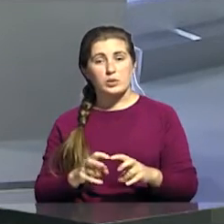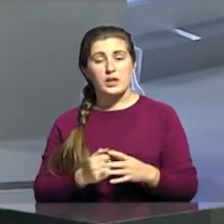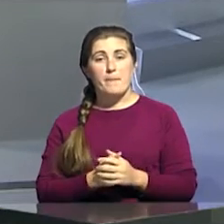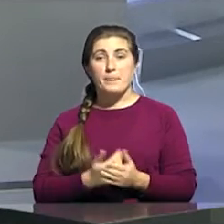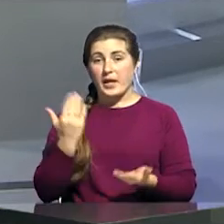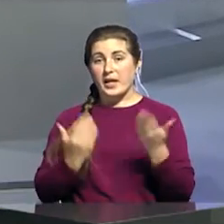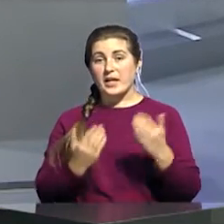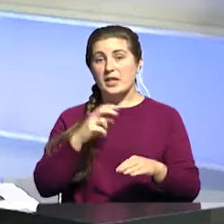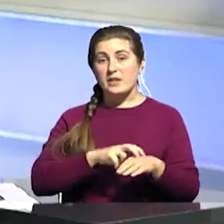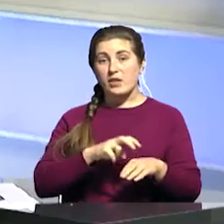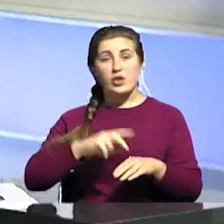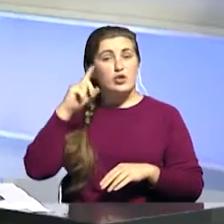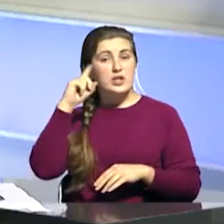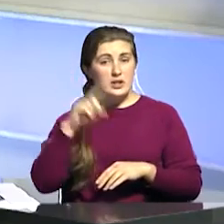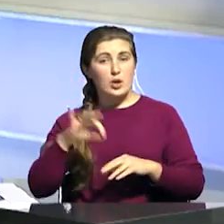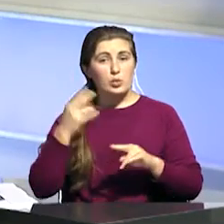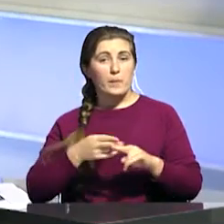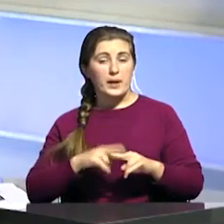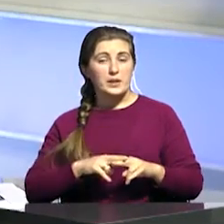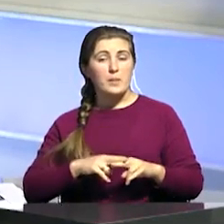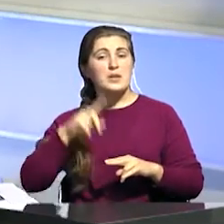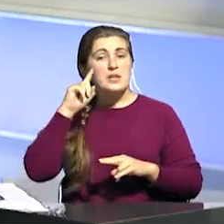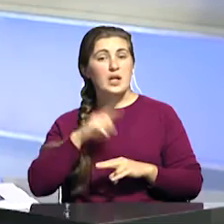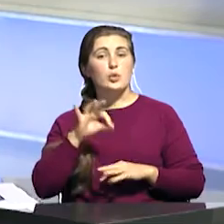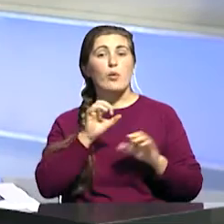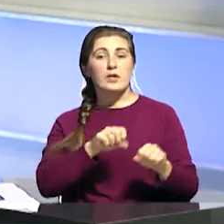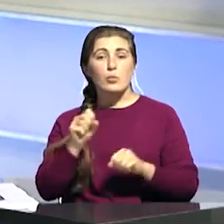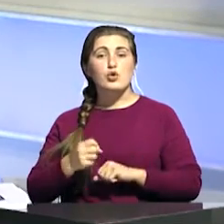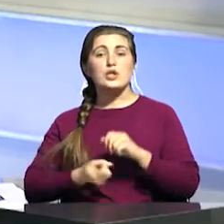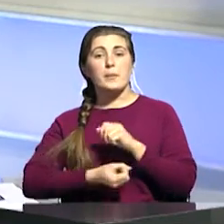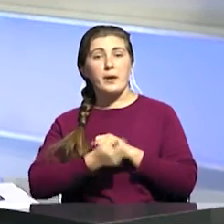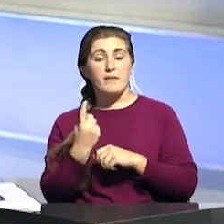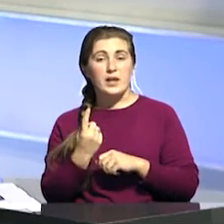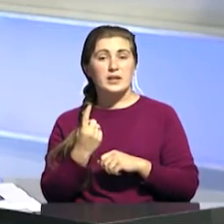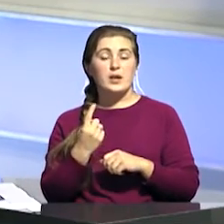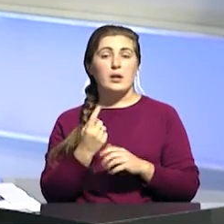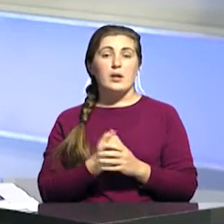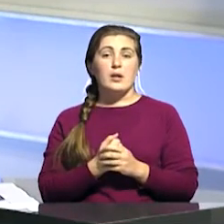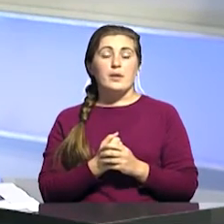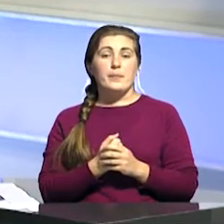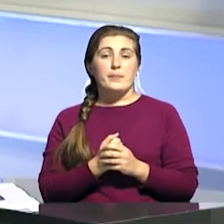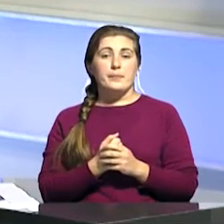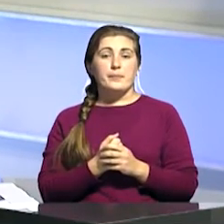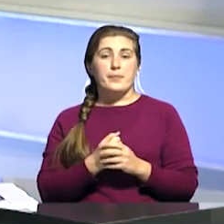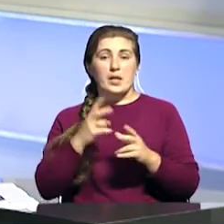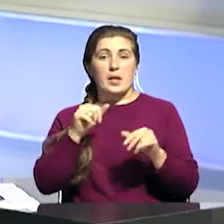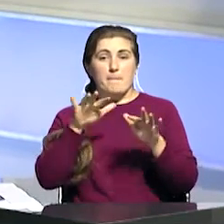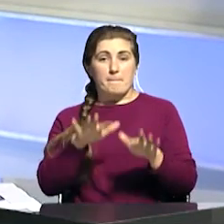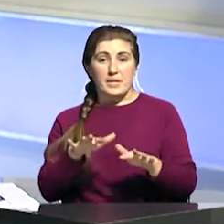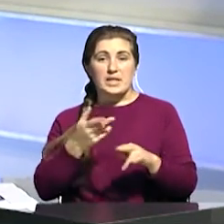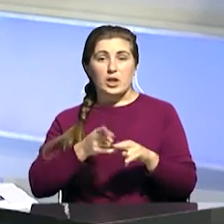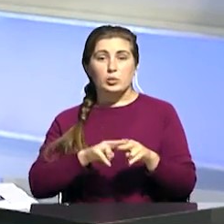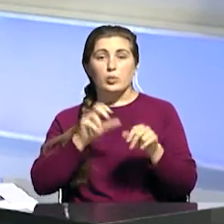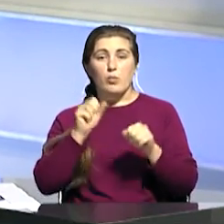если врач знает об этом, знает о возможности появления на месте, которое